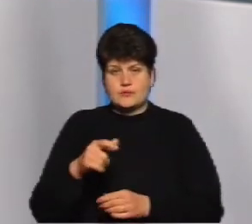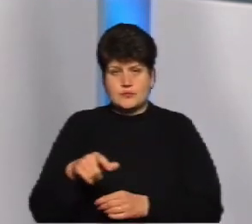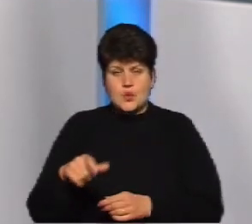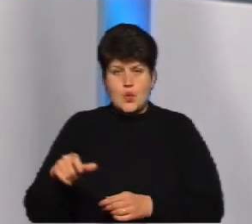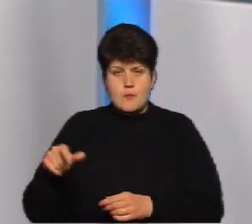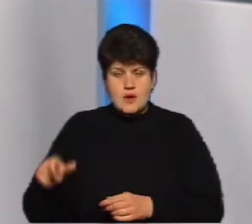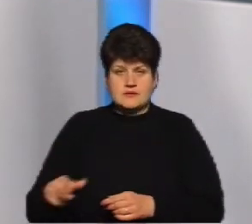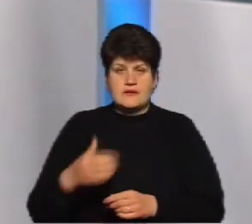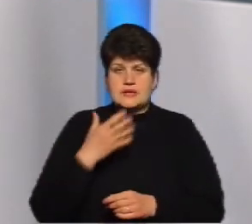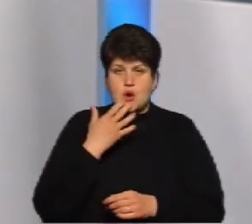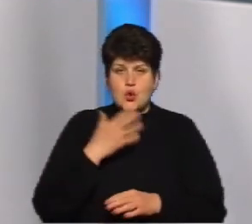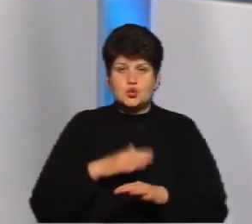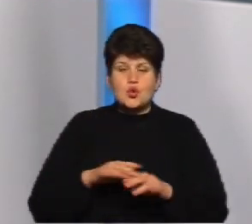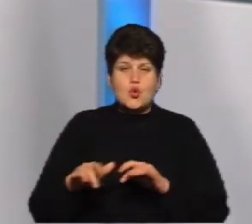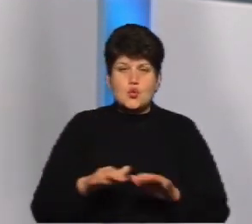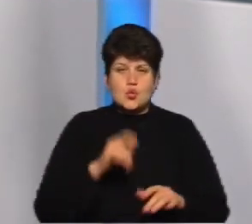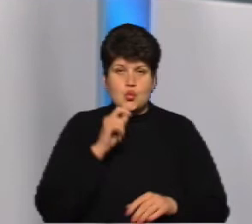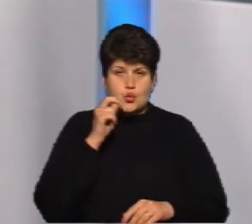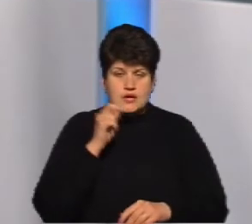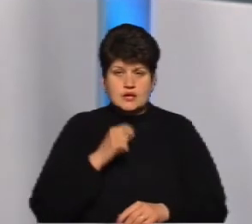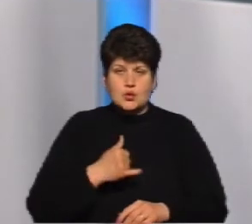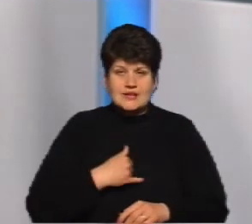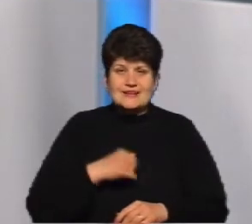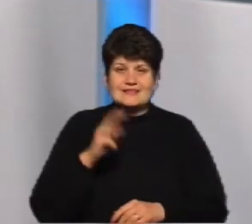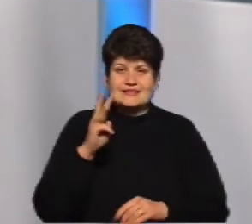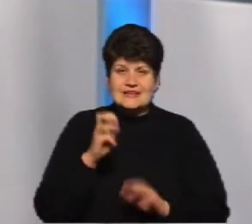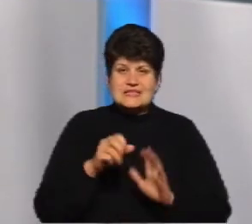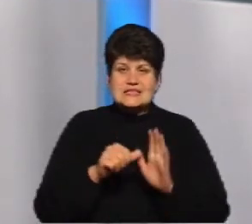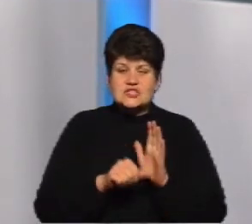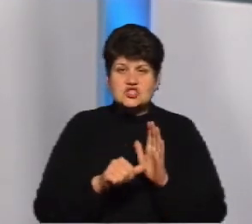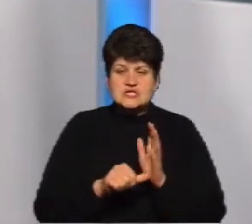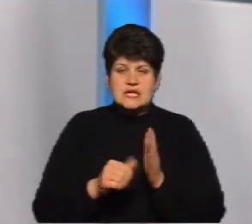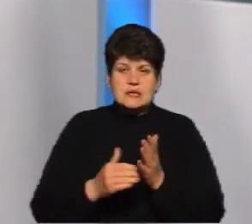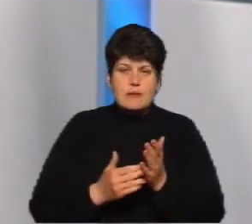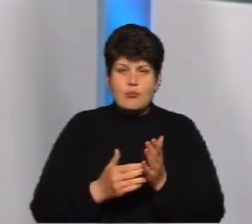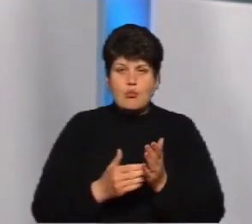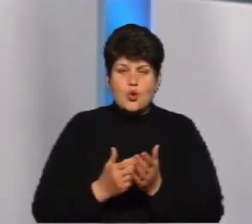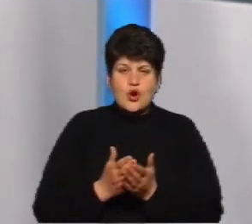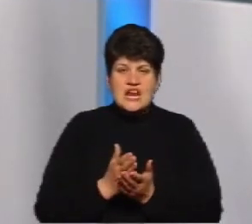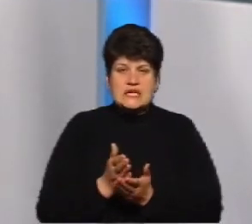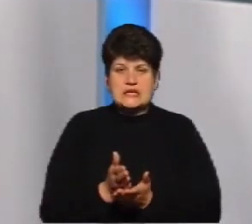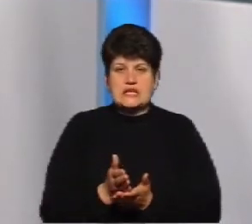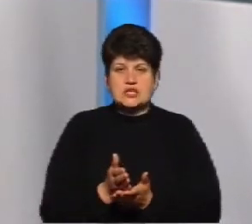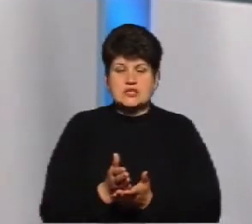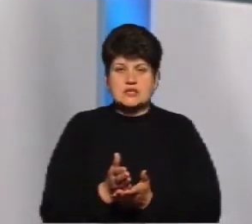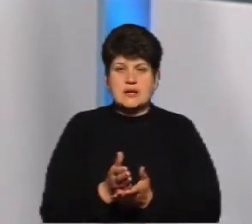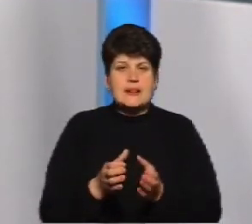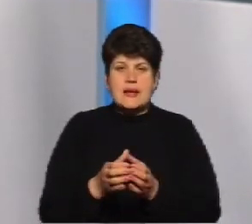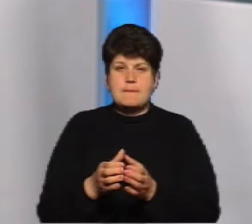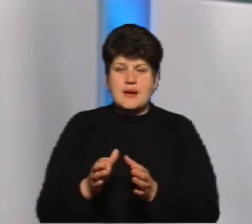руху України. У нас 360 політичних, це не партії, а